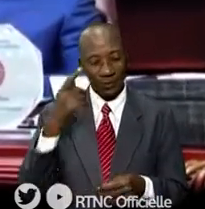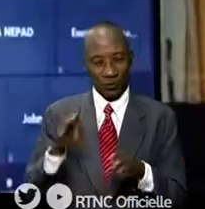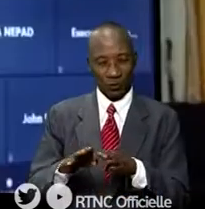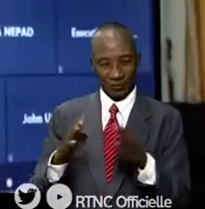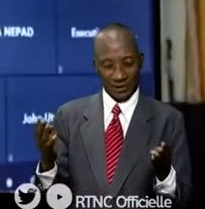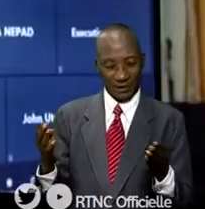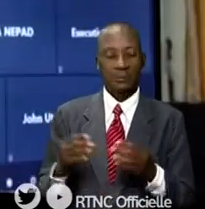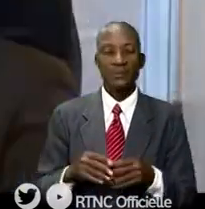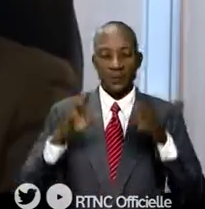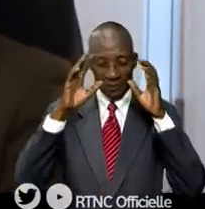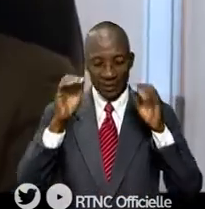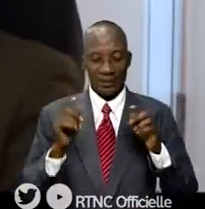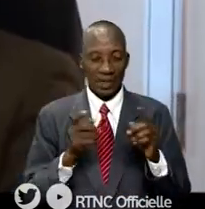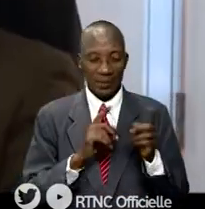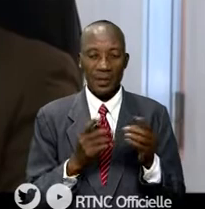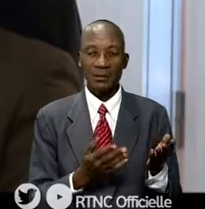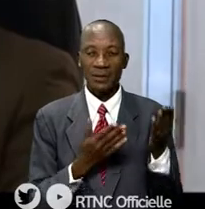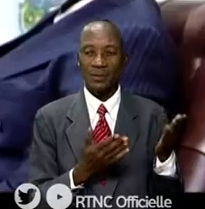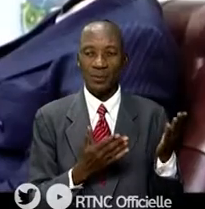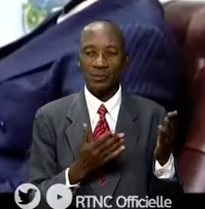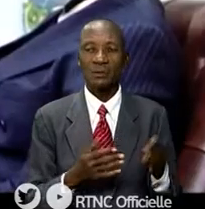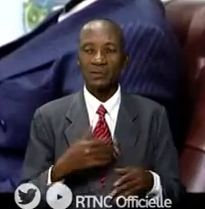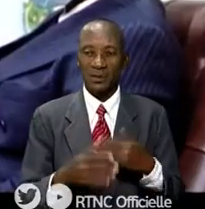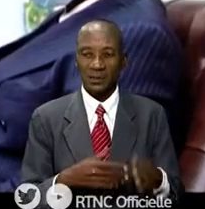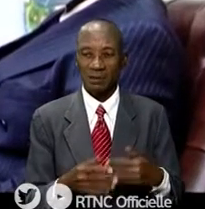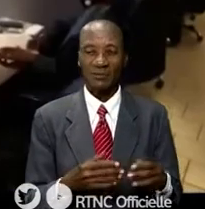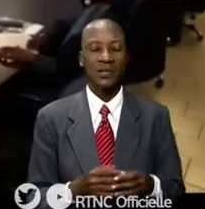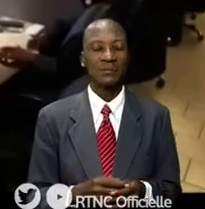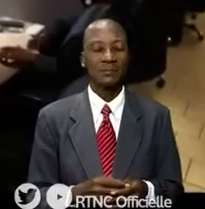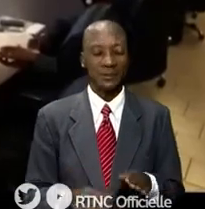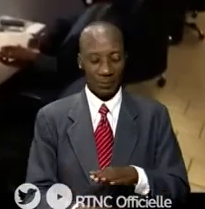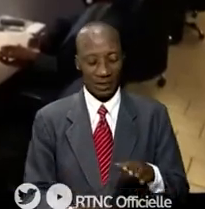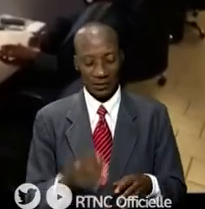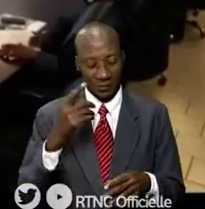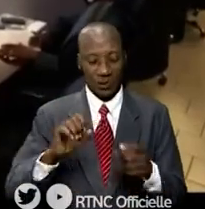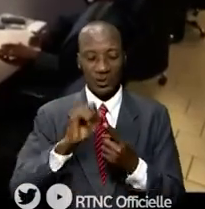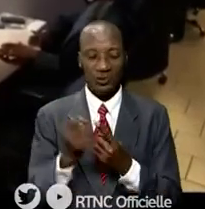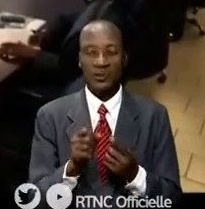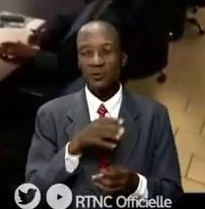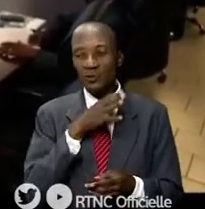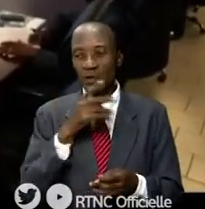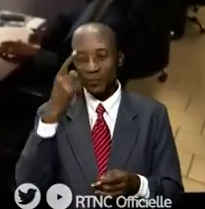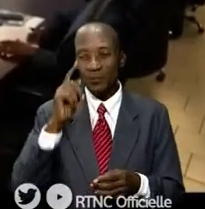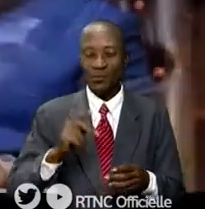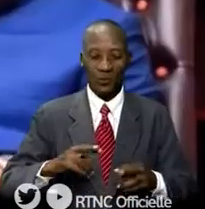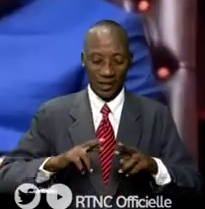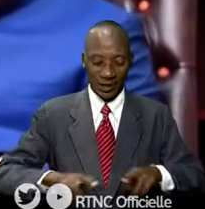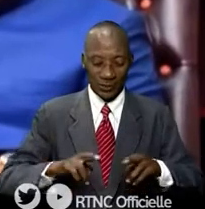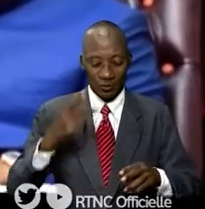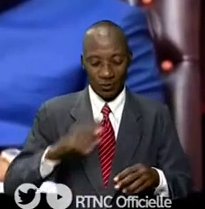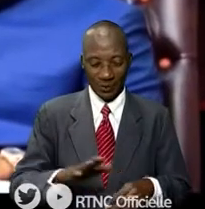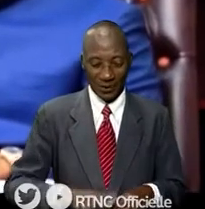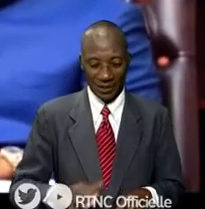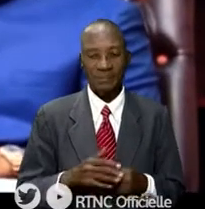de l'État a évoqué la pertinence de ce projet qui jettera les bases d'une gestion durable des nombreuses ressources du pays. À l'occasion de mon avènement